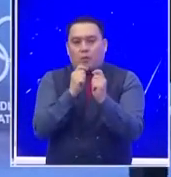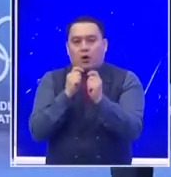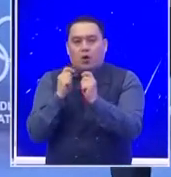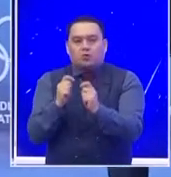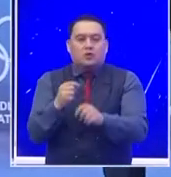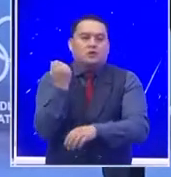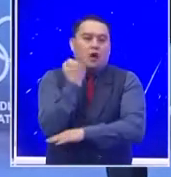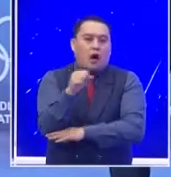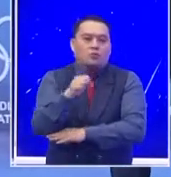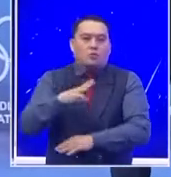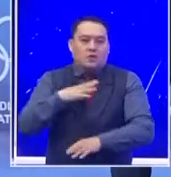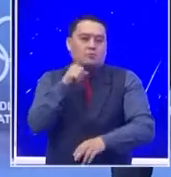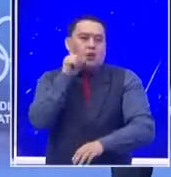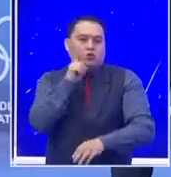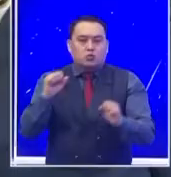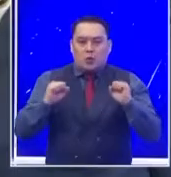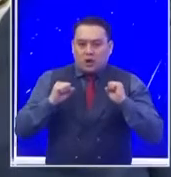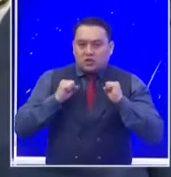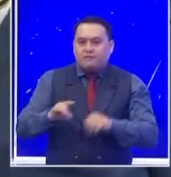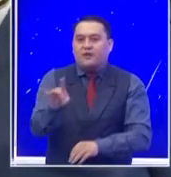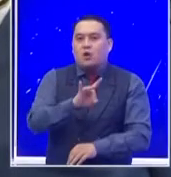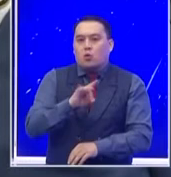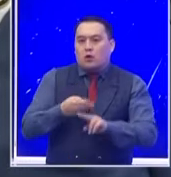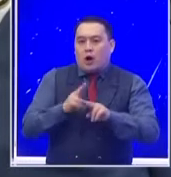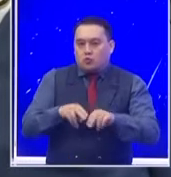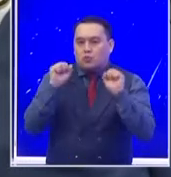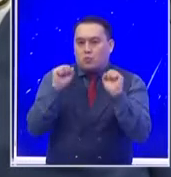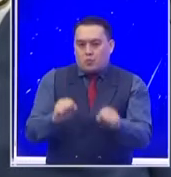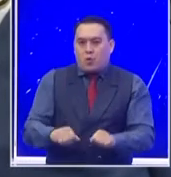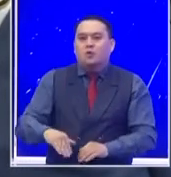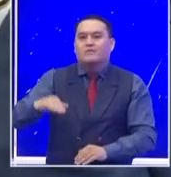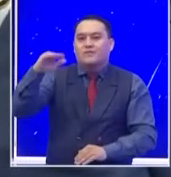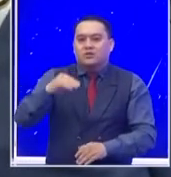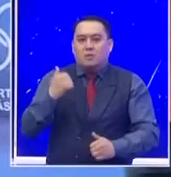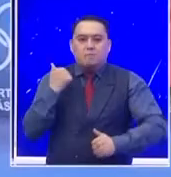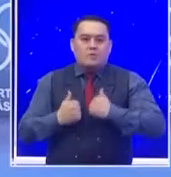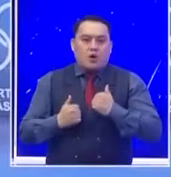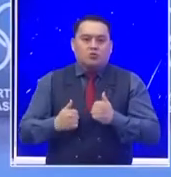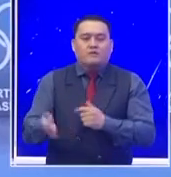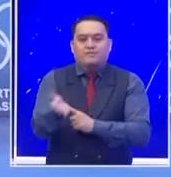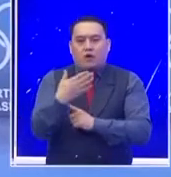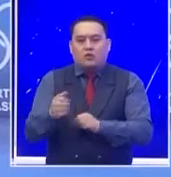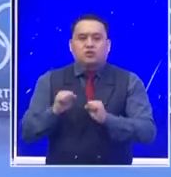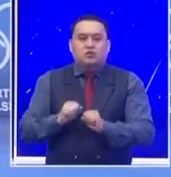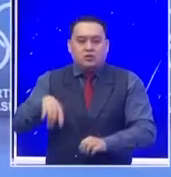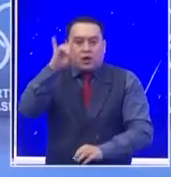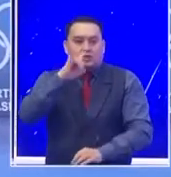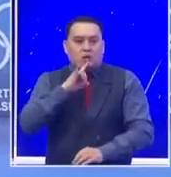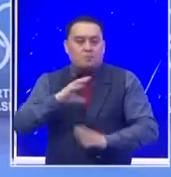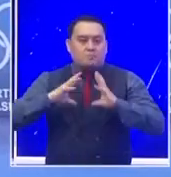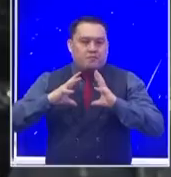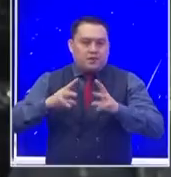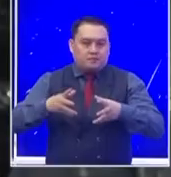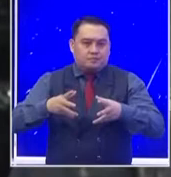среди награжденных и самые молодые спортсмены региона которые уже с малых лет высоко поднимает голубой флаг казахстана на мировой арене